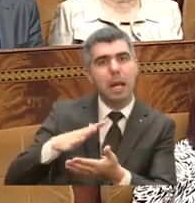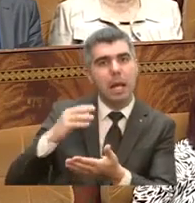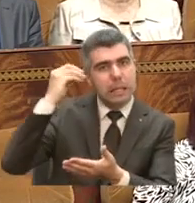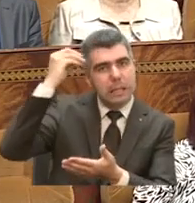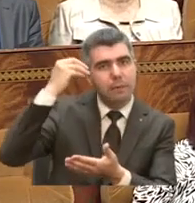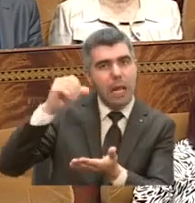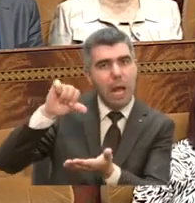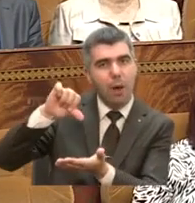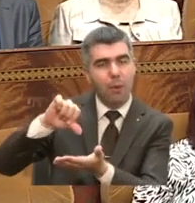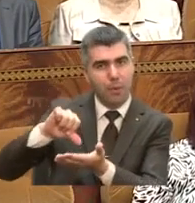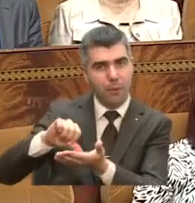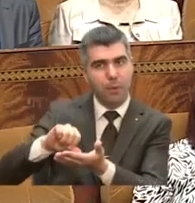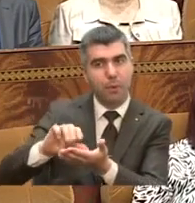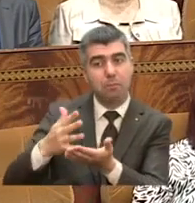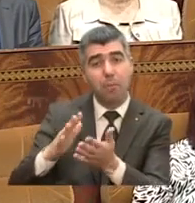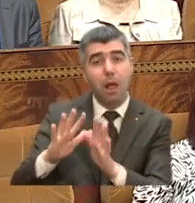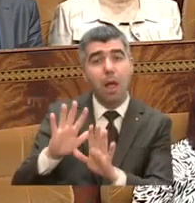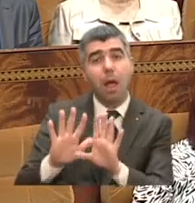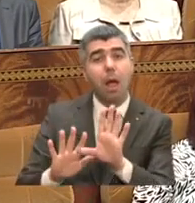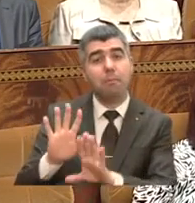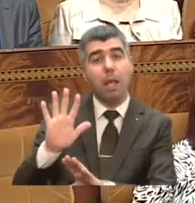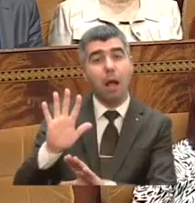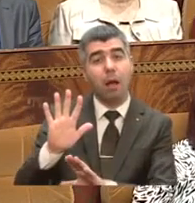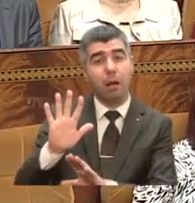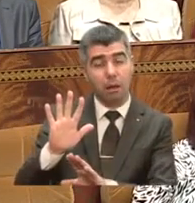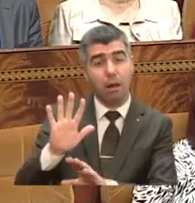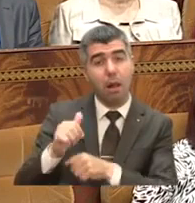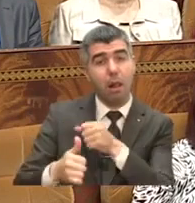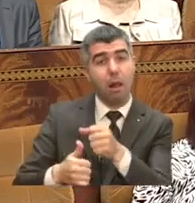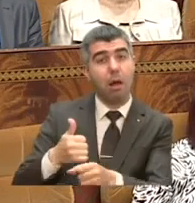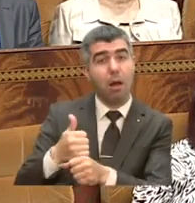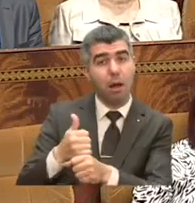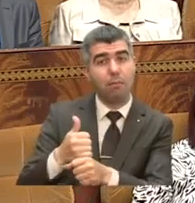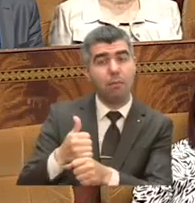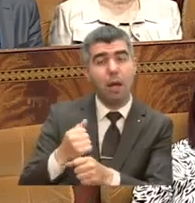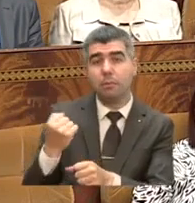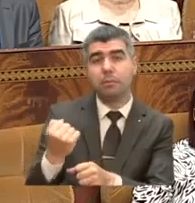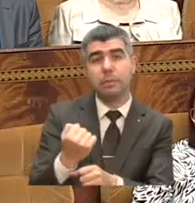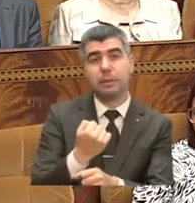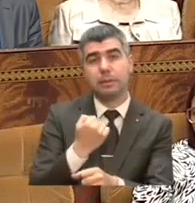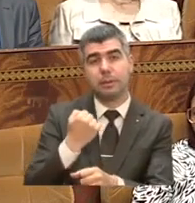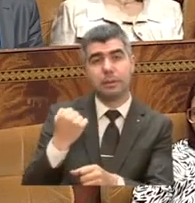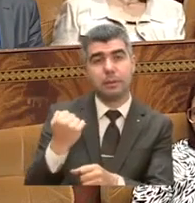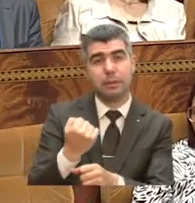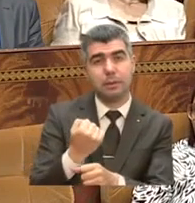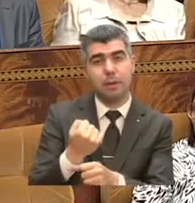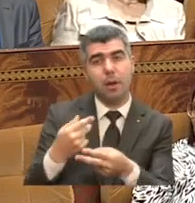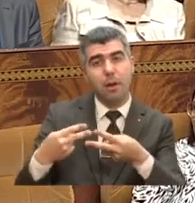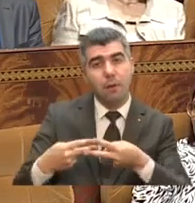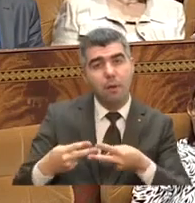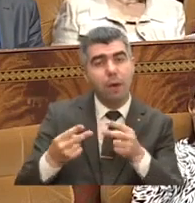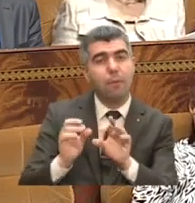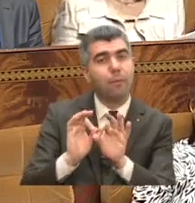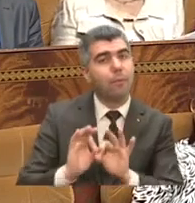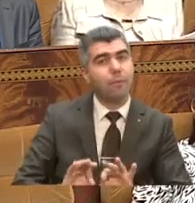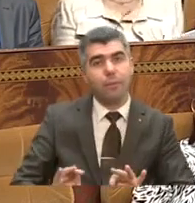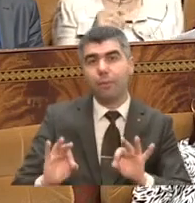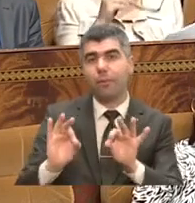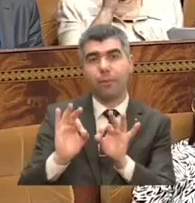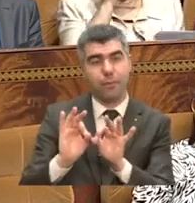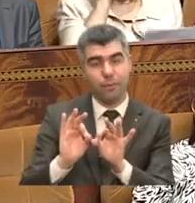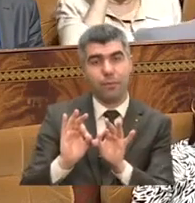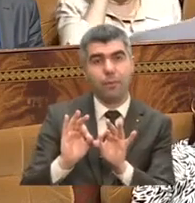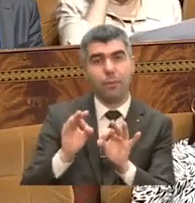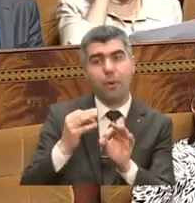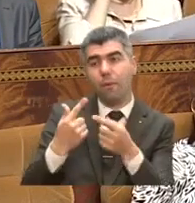يفوت 5 سنوات هو منجز، ولكن لم يشتغل ما عرفناش لماذا. كذلك ماشي يكمل